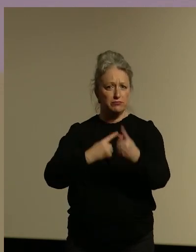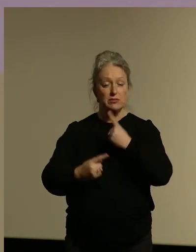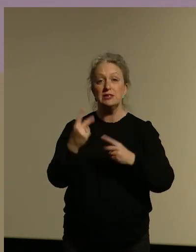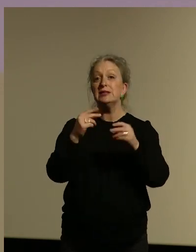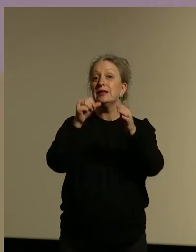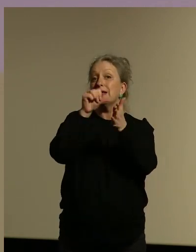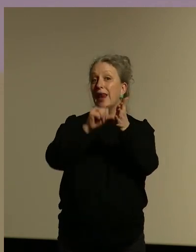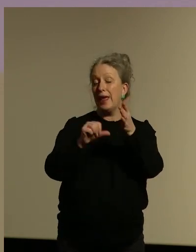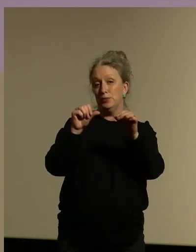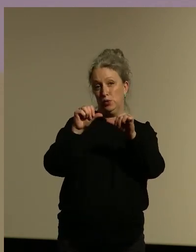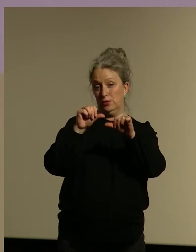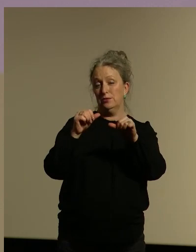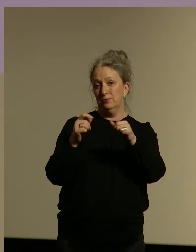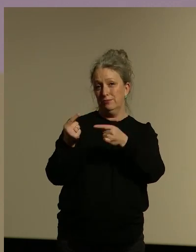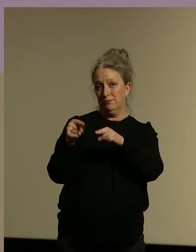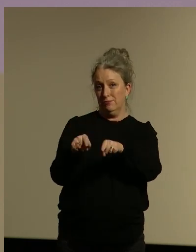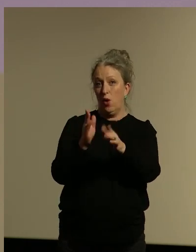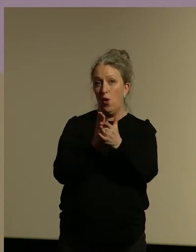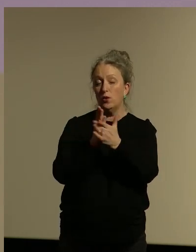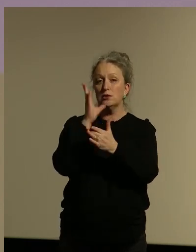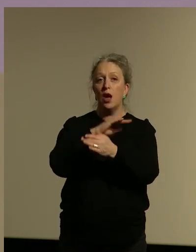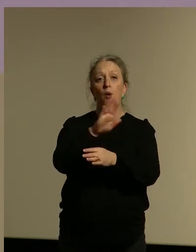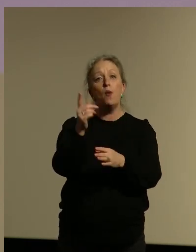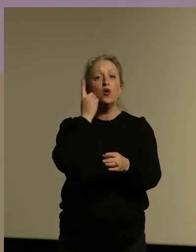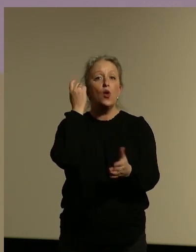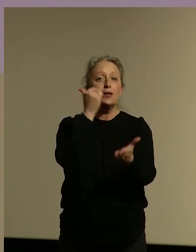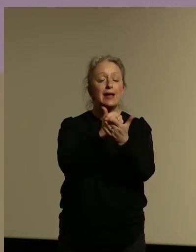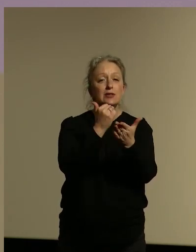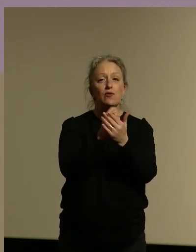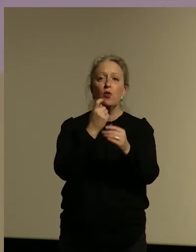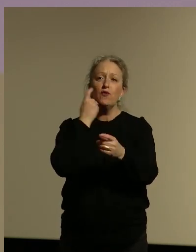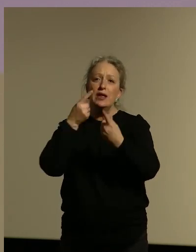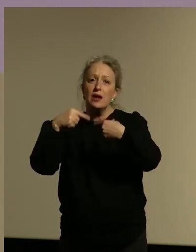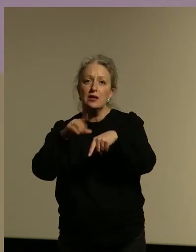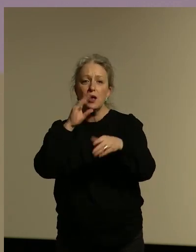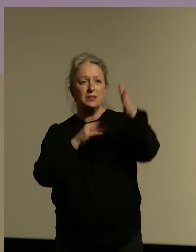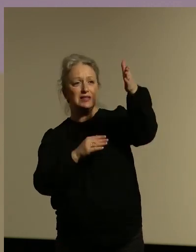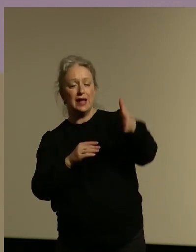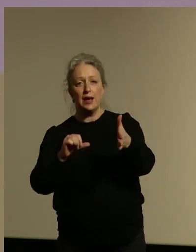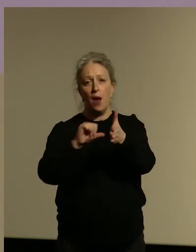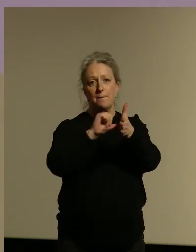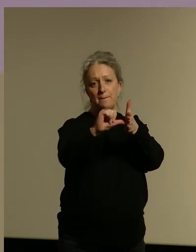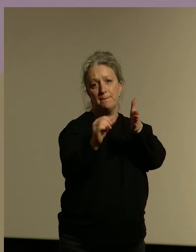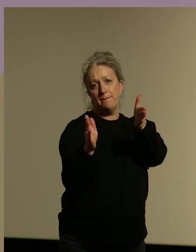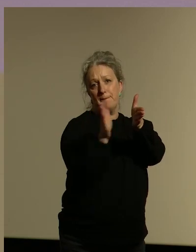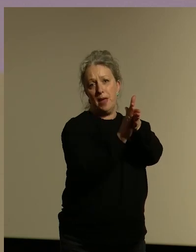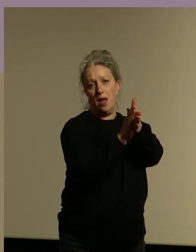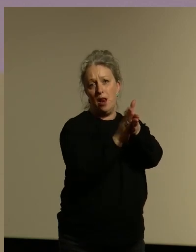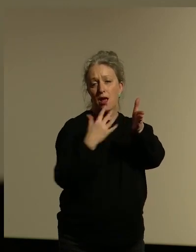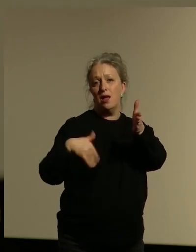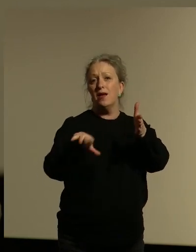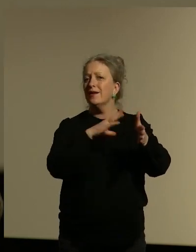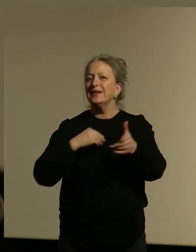kleepsud, mida te saate panna enda noortekeskuses, huviringis, kus iganes seinale. Kõik on teretulnud, mis